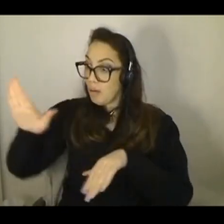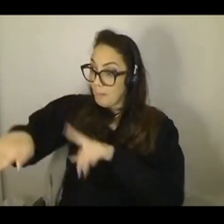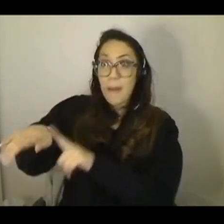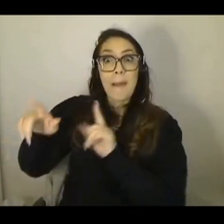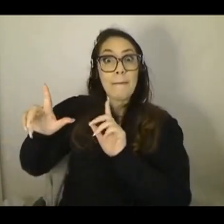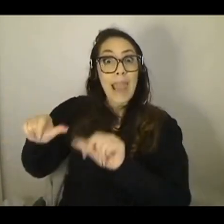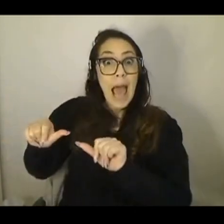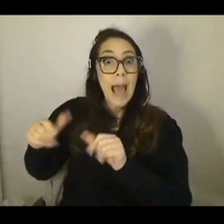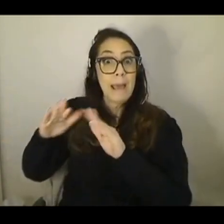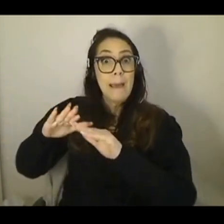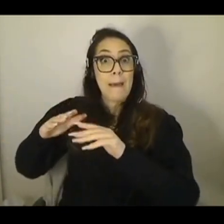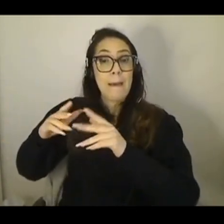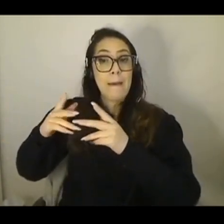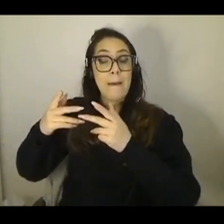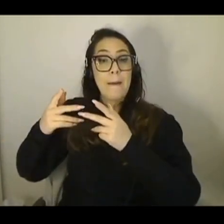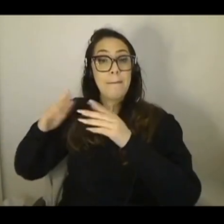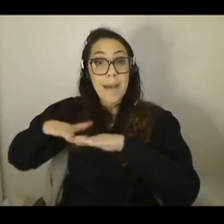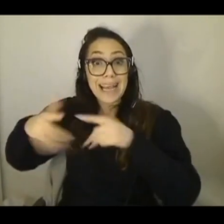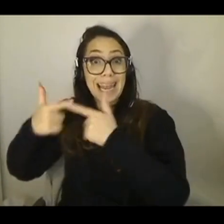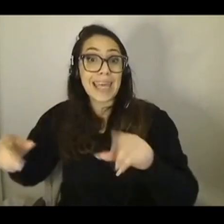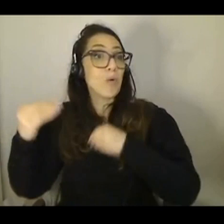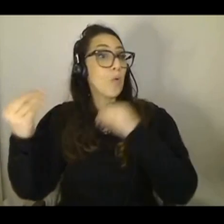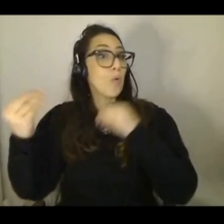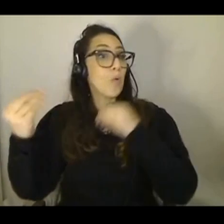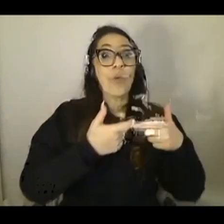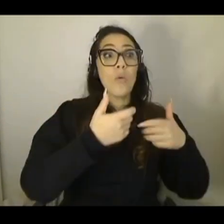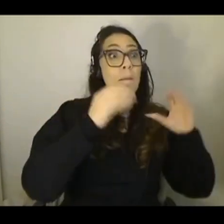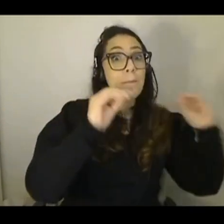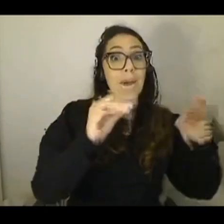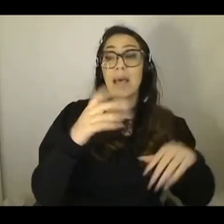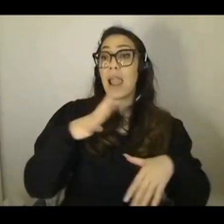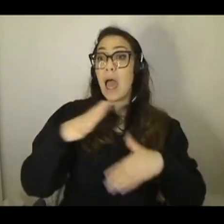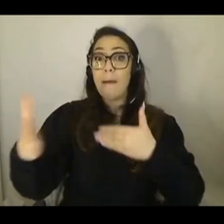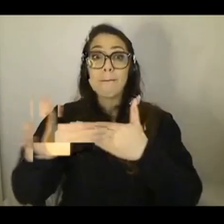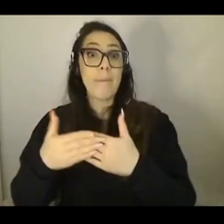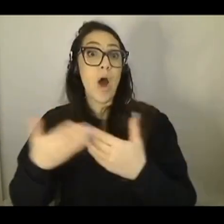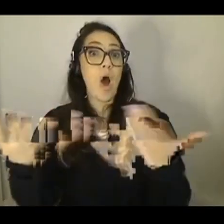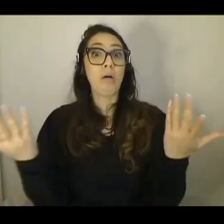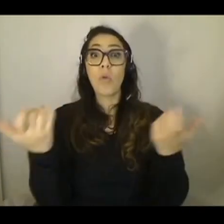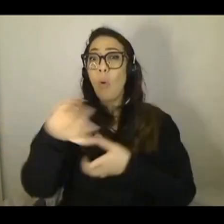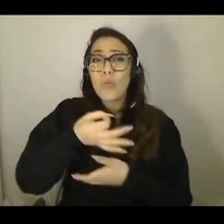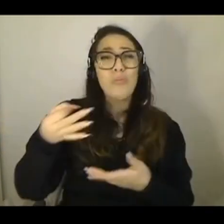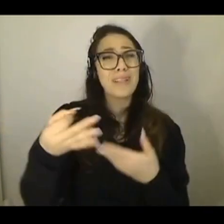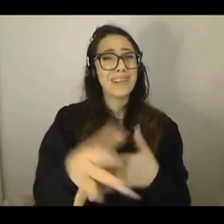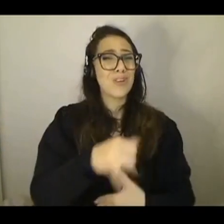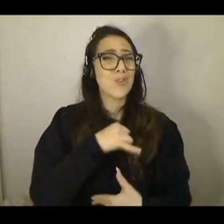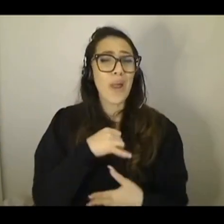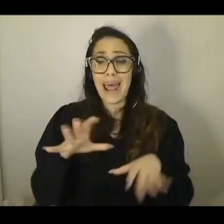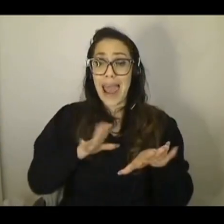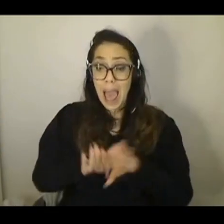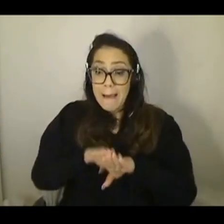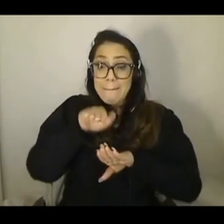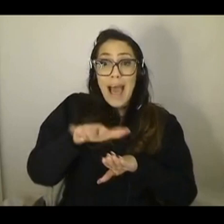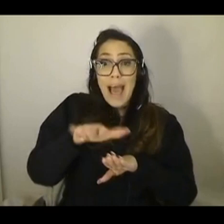peut déclarer un commerce accessible. C'est-à-dire qu'il aura le petit questionnaire. Est-ce qu'il y a une porte automatique? Est-ce qu'il y a un toilette accessible? Est-ce qu'il y a est-ce qu'il y a une petite marche? Est-ce qu'il y a un bateau? On